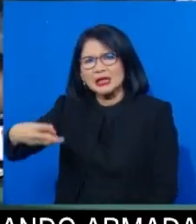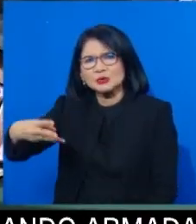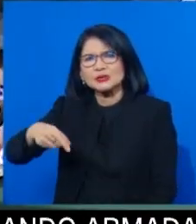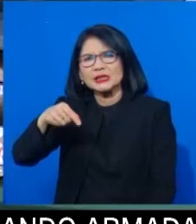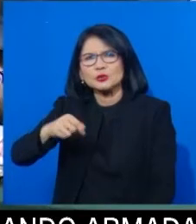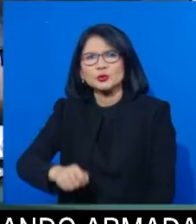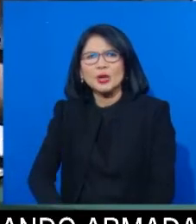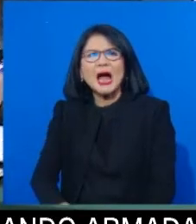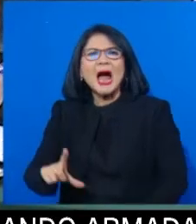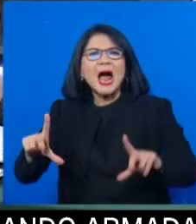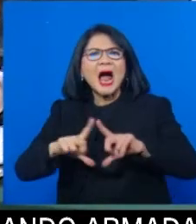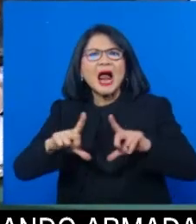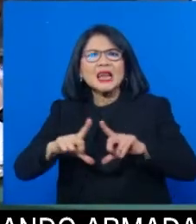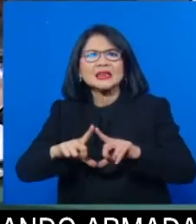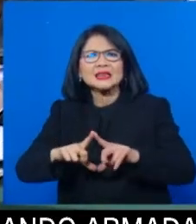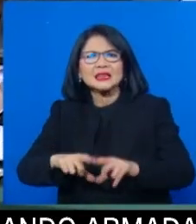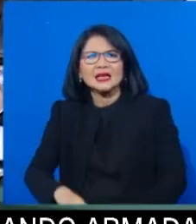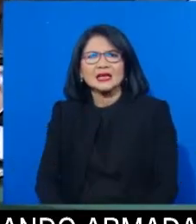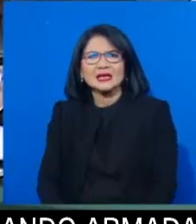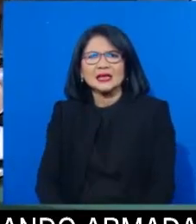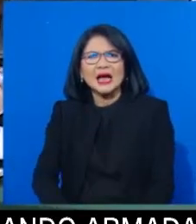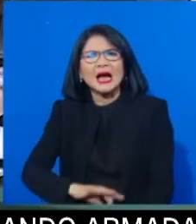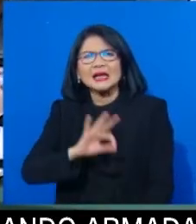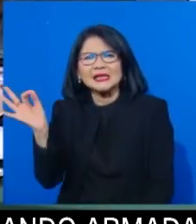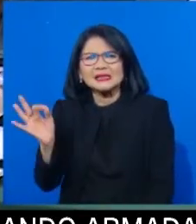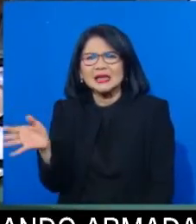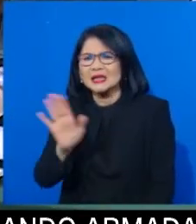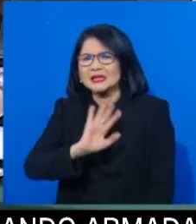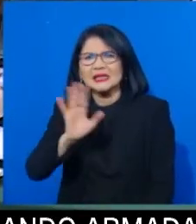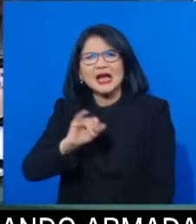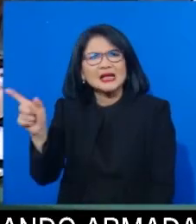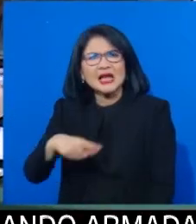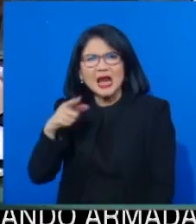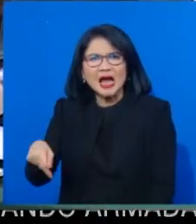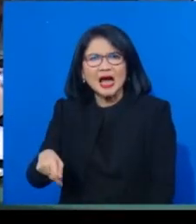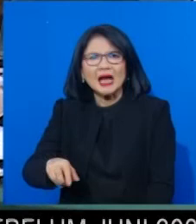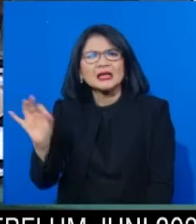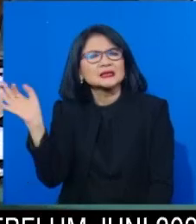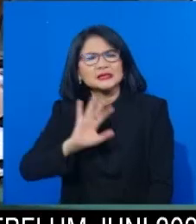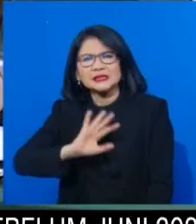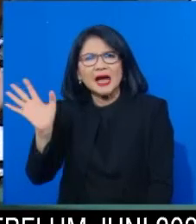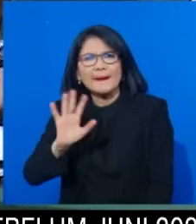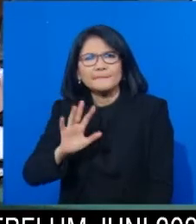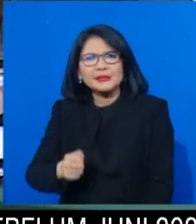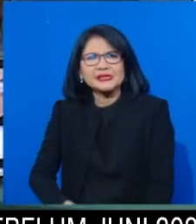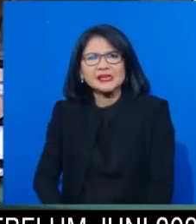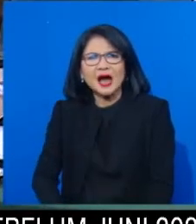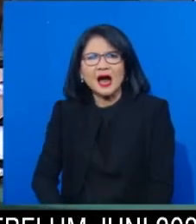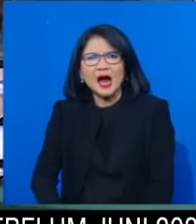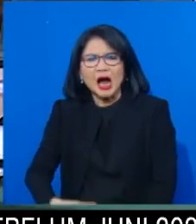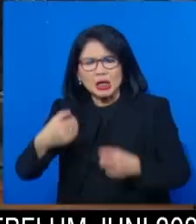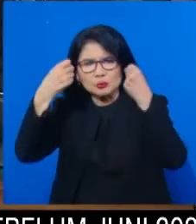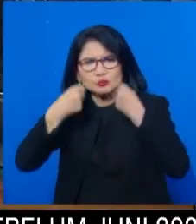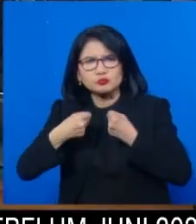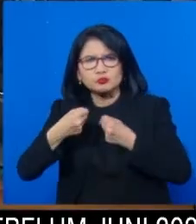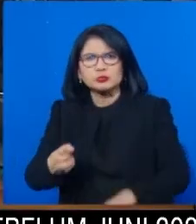Lumiu hanya merupakan alat yang tidak memiliki kesalahan, oleh karenanya tidak dapat dipertanggungjawabkan. Tidak dapat dipertanggungjawabkan secara